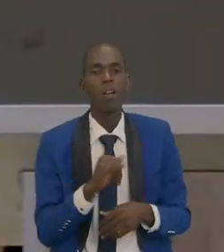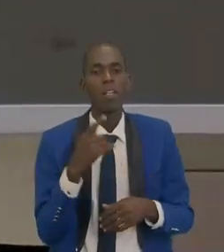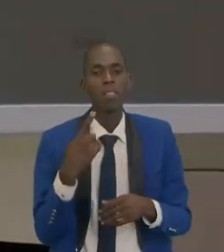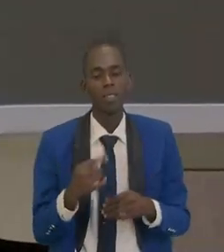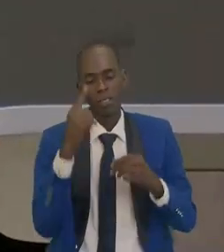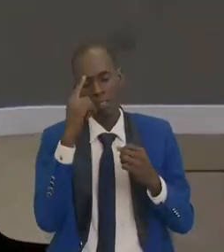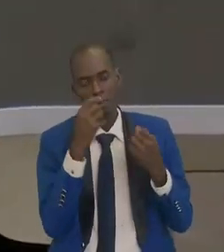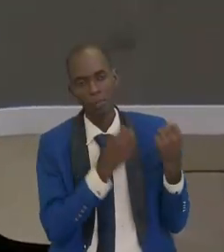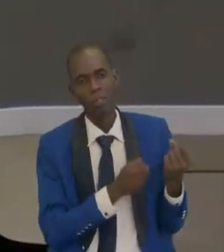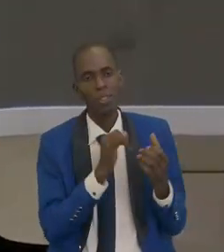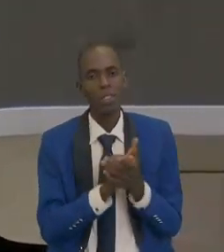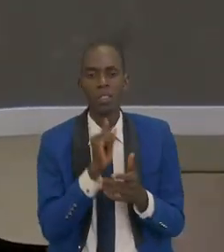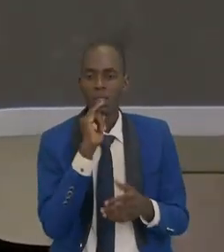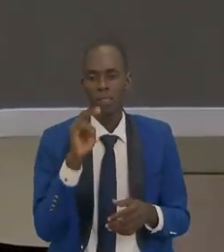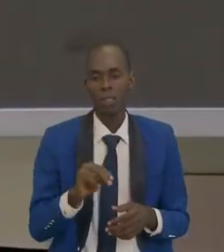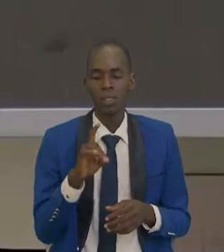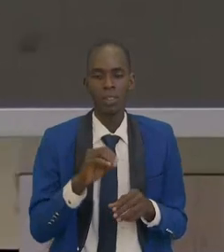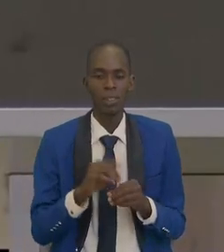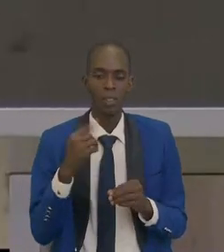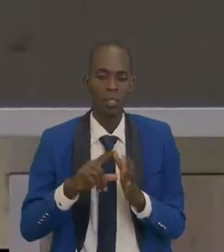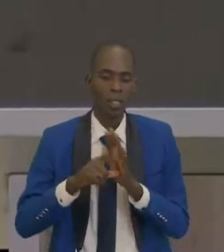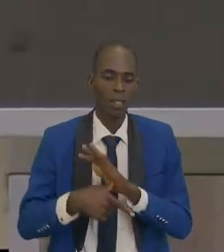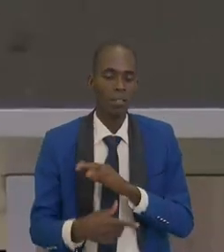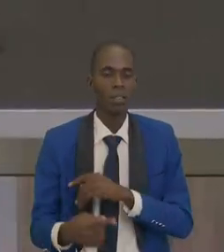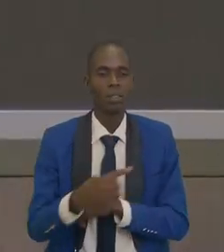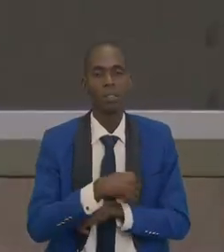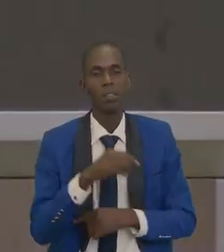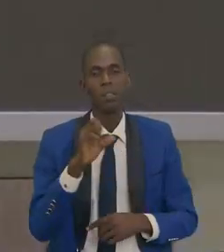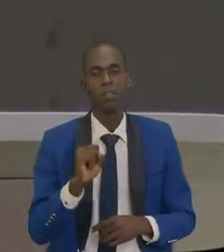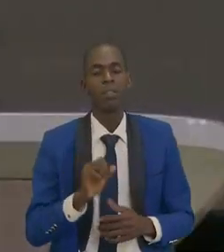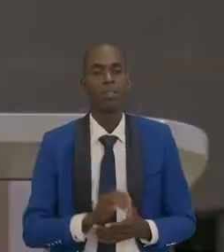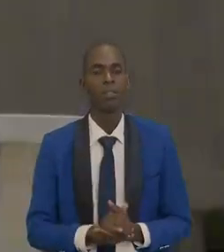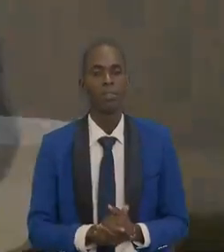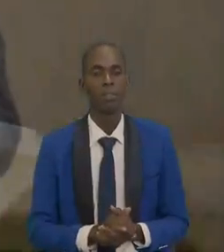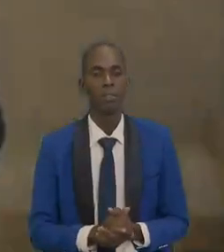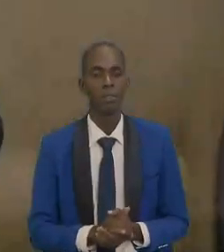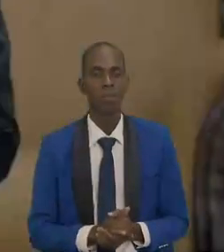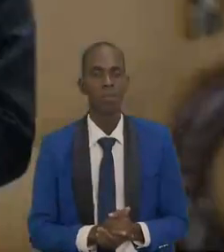foi nécessaire dans les derniers jours.